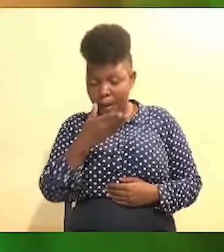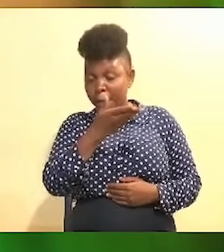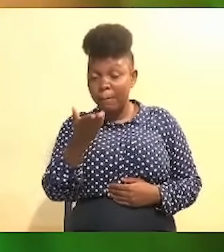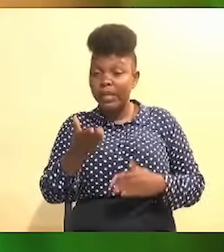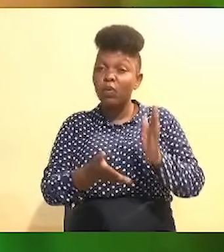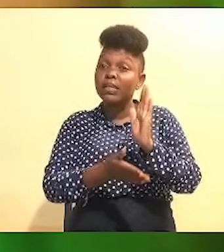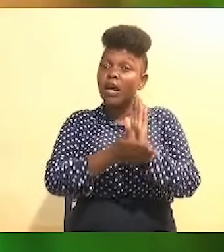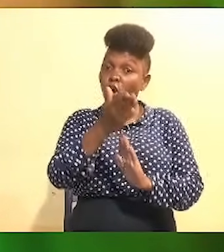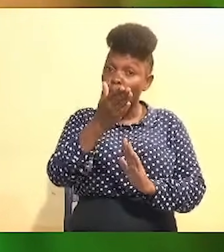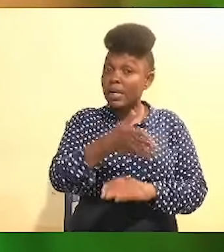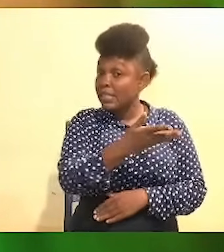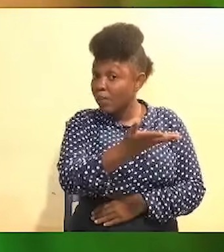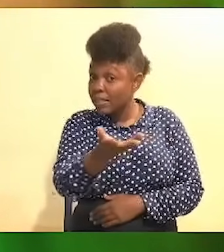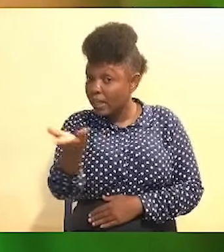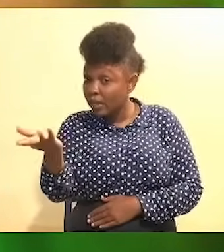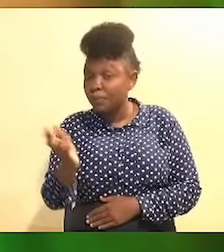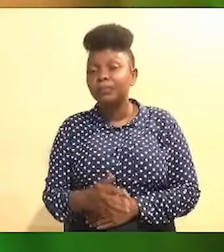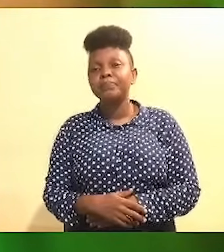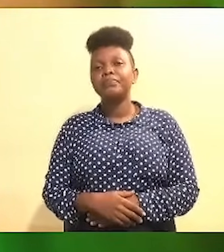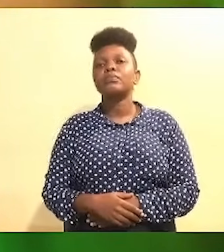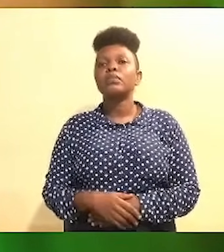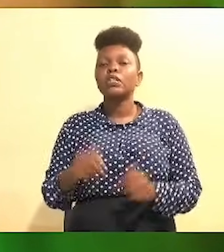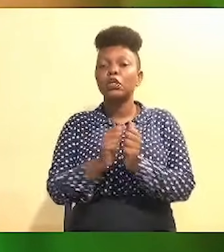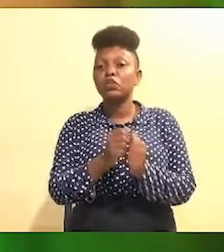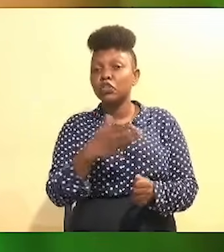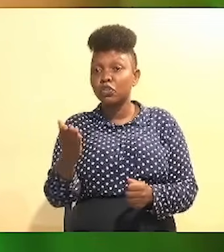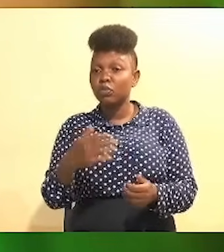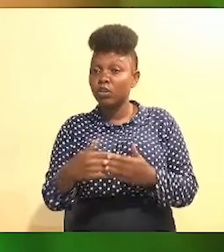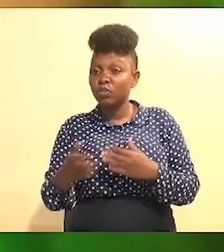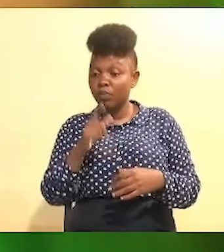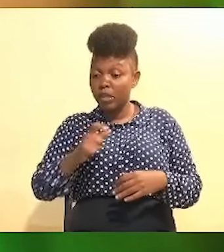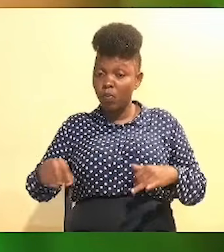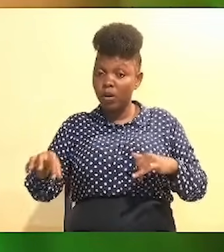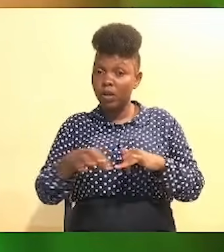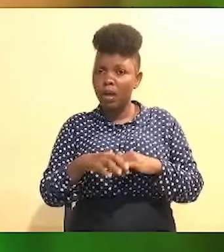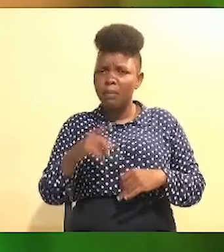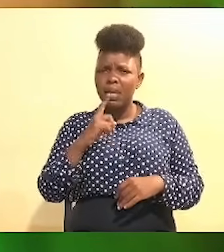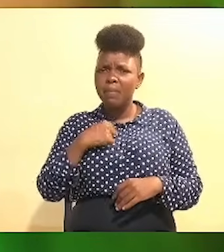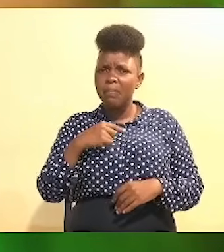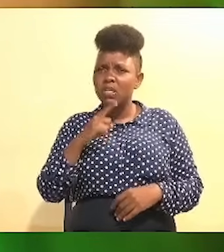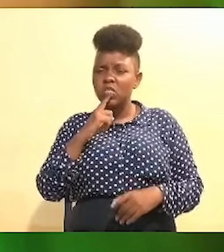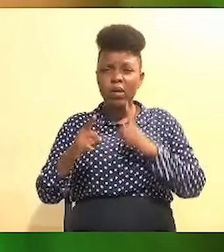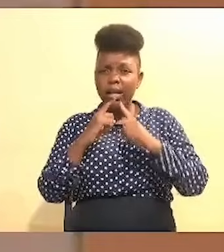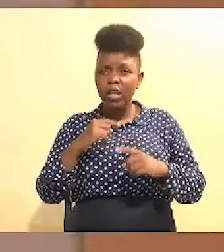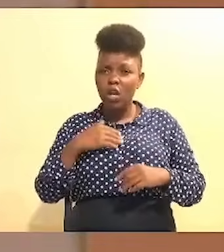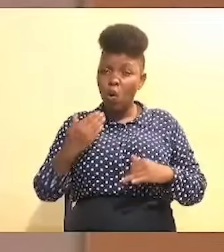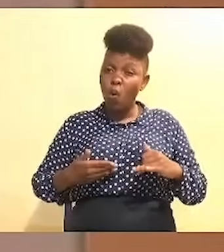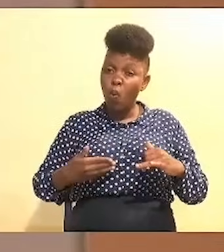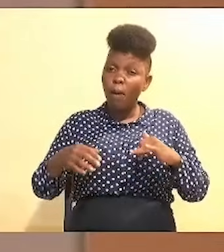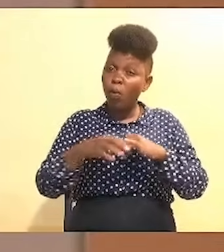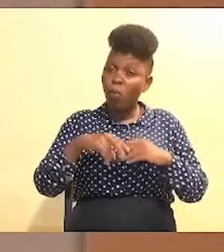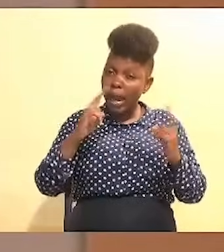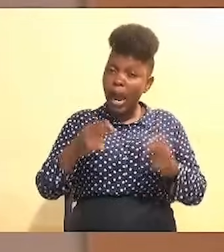mkiwatanguliza wenzenu. Chochote unachofanya mwanandoa, hii siongelee kwa mume au kwa mke, yeyote ninyi